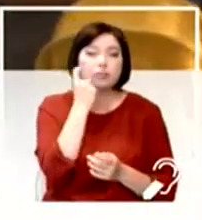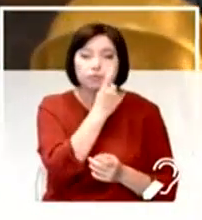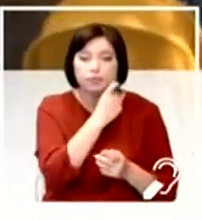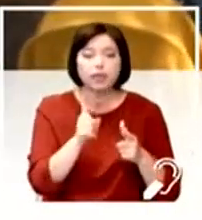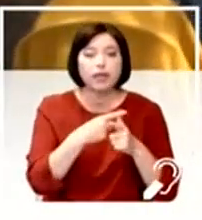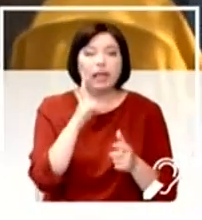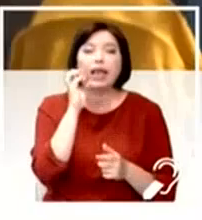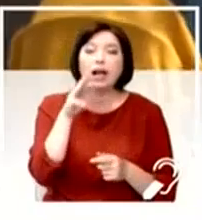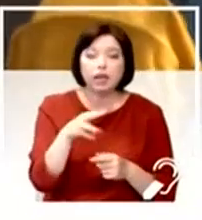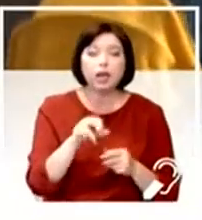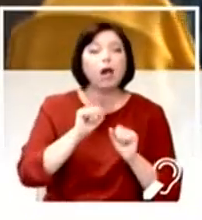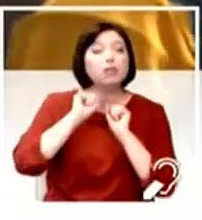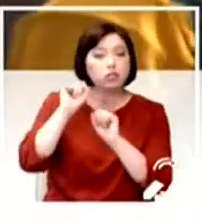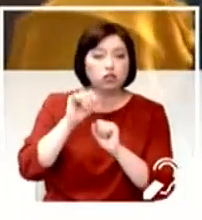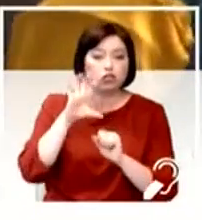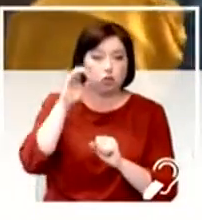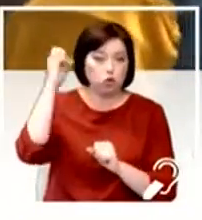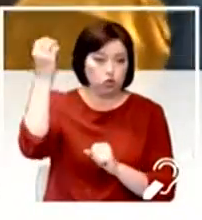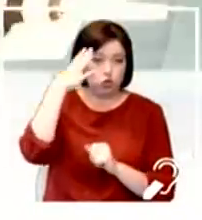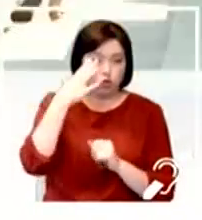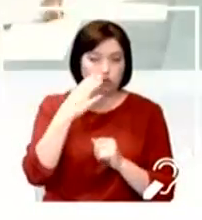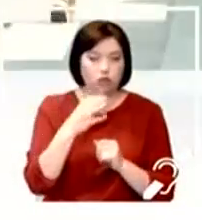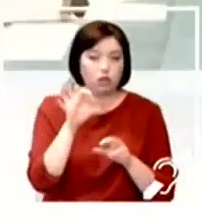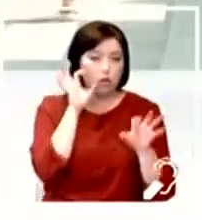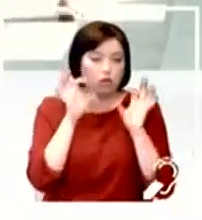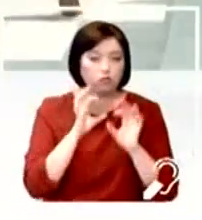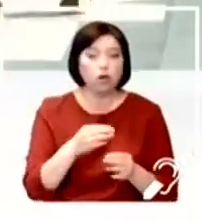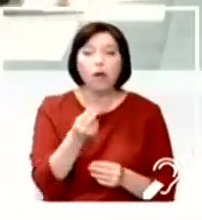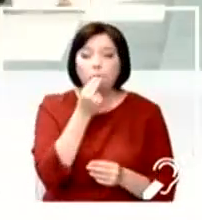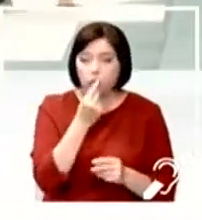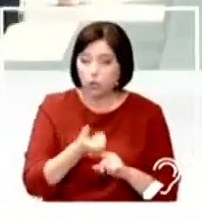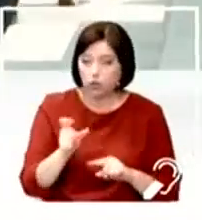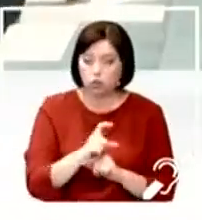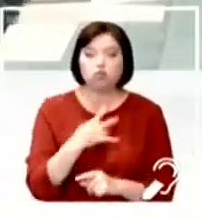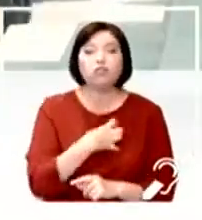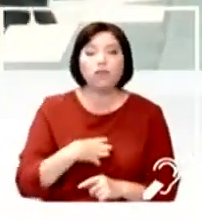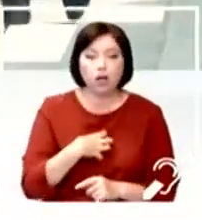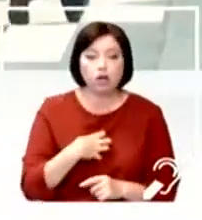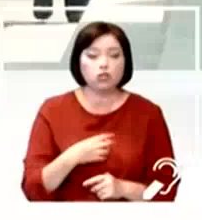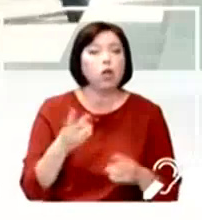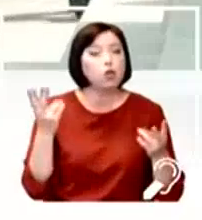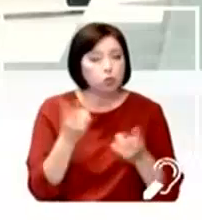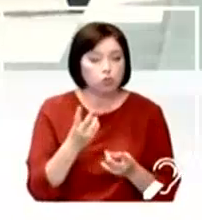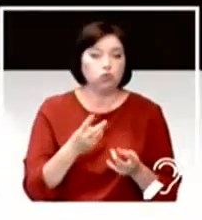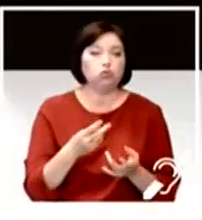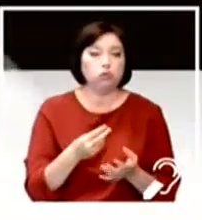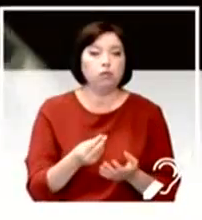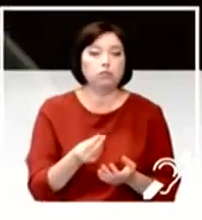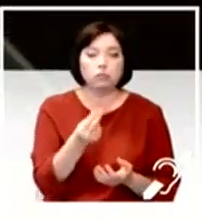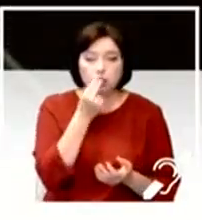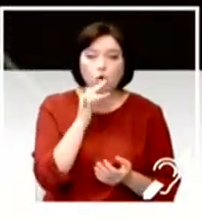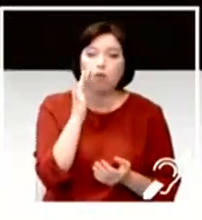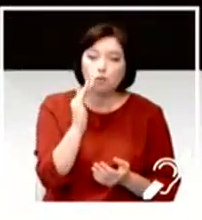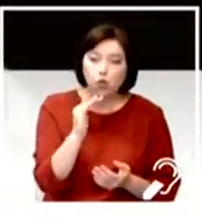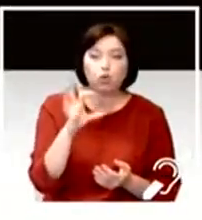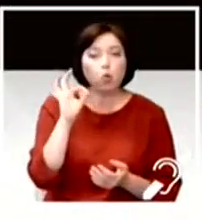de protecție împotriva arsurilor de piele. Alimentația este foarte importantă. Trebuie consumate cât mai multe